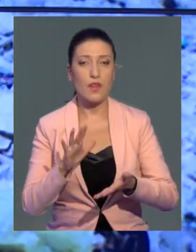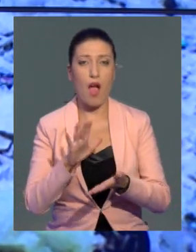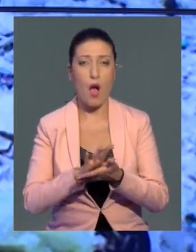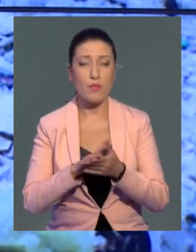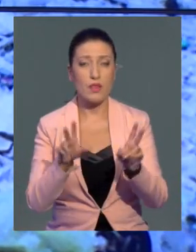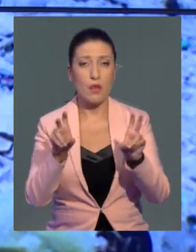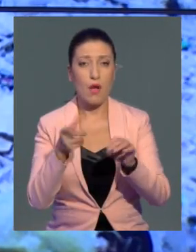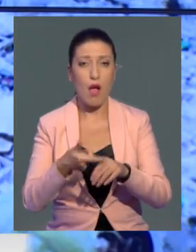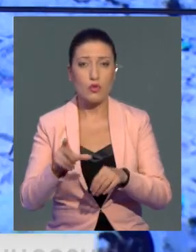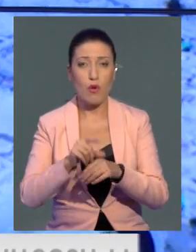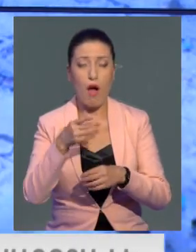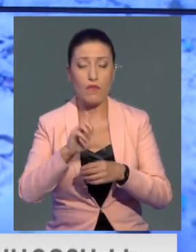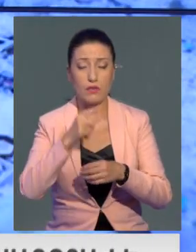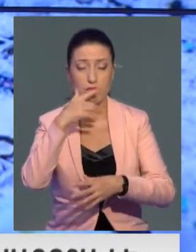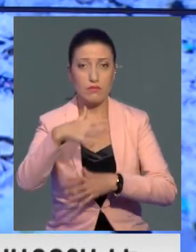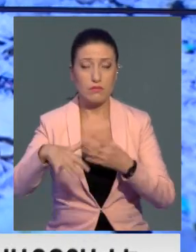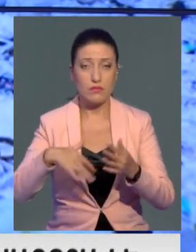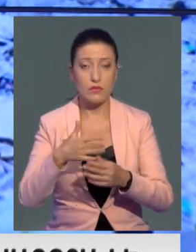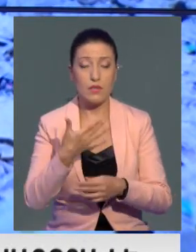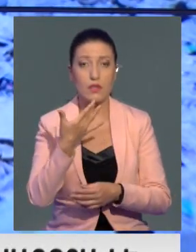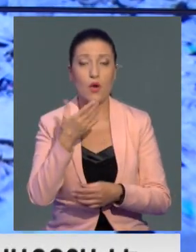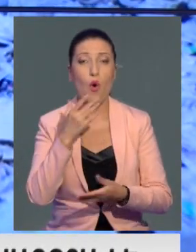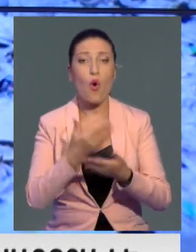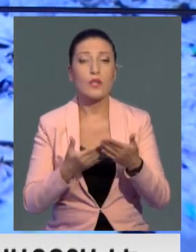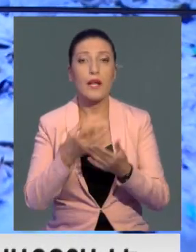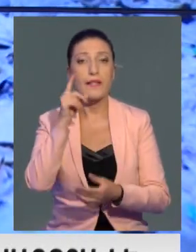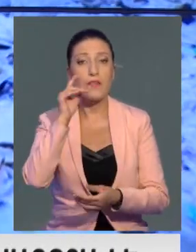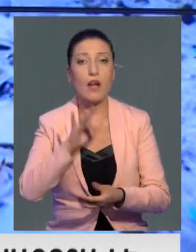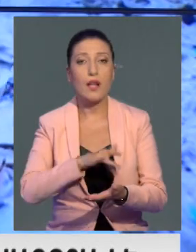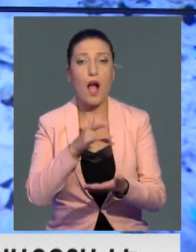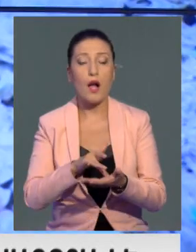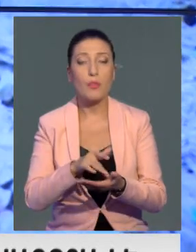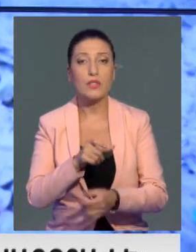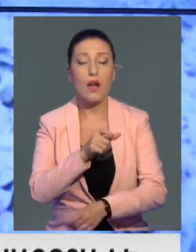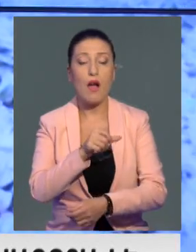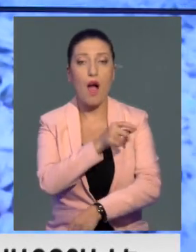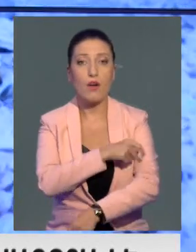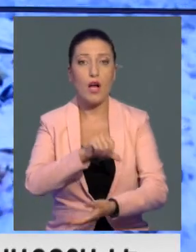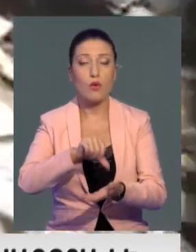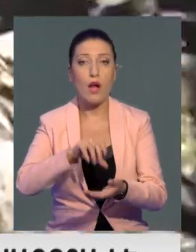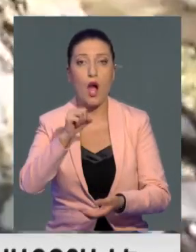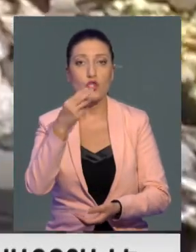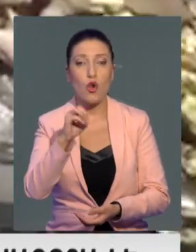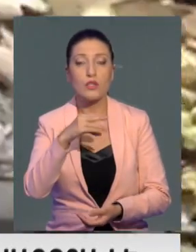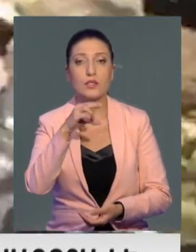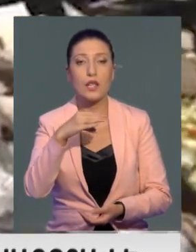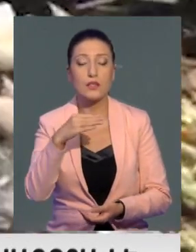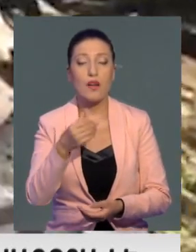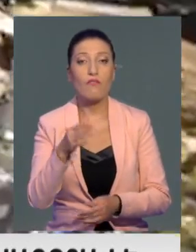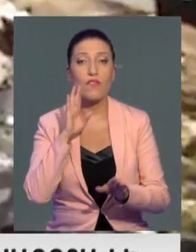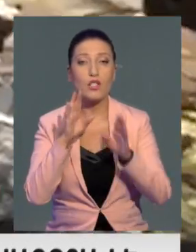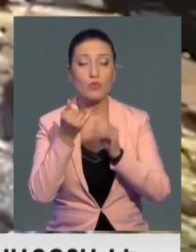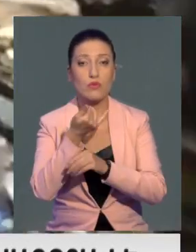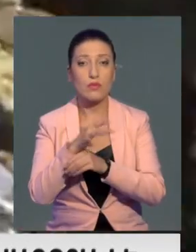է խճճել առողջապահության նախարարի խորհրդական Երևանի քաղաքապետարանի ավական ու անդամ Աշոտ Սարգսյանը։ Facebook-ի իր էջում նա գուժել է,